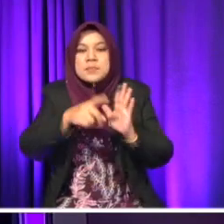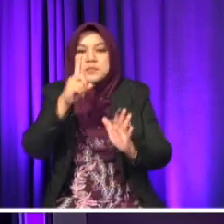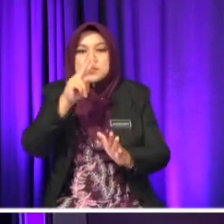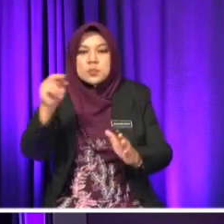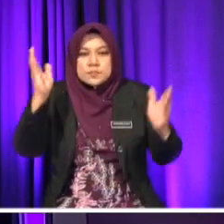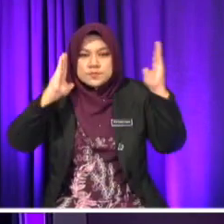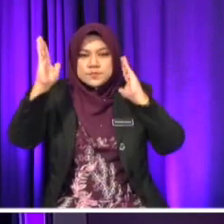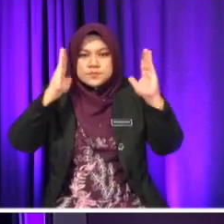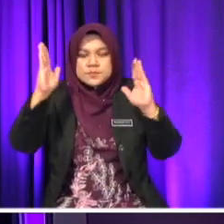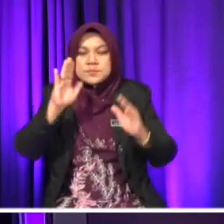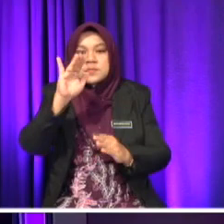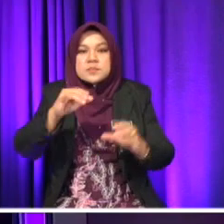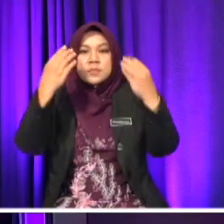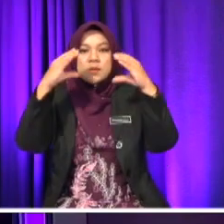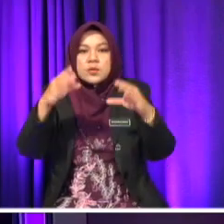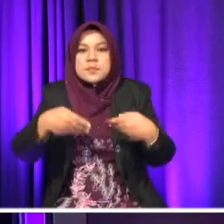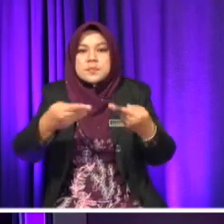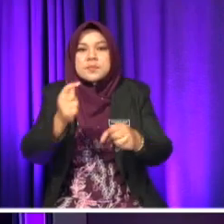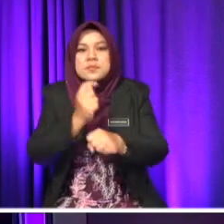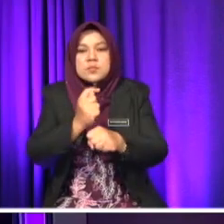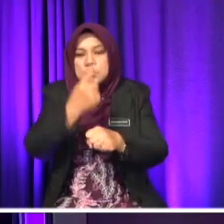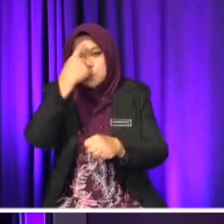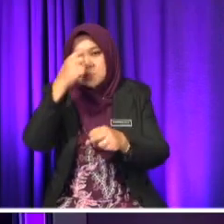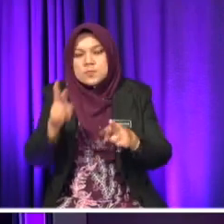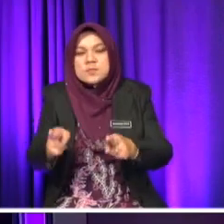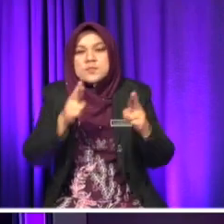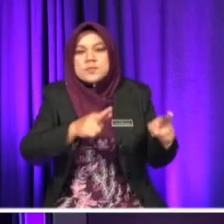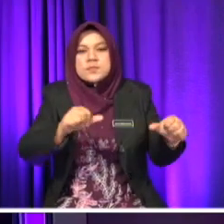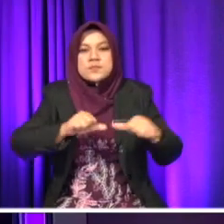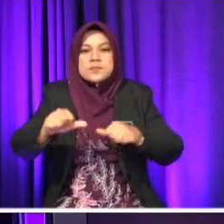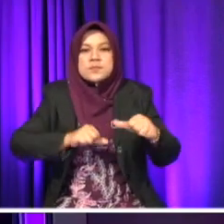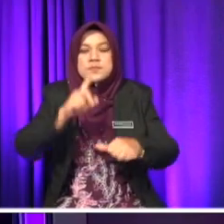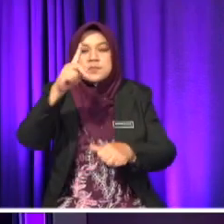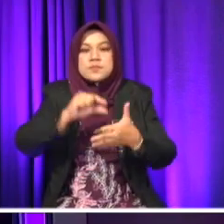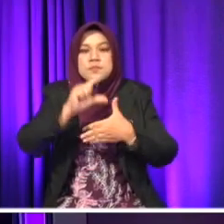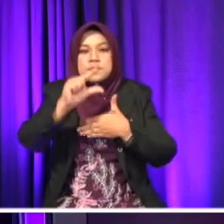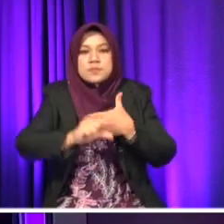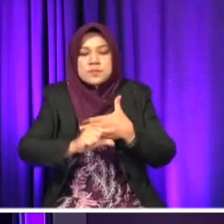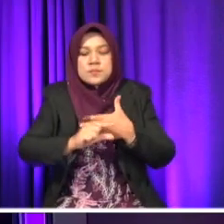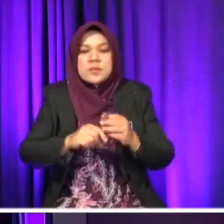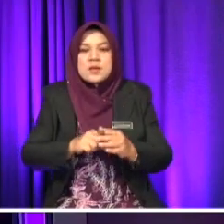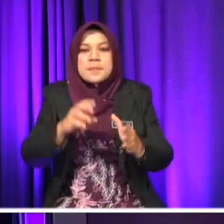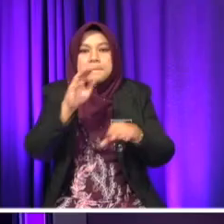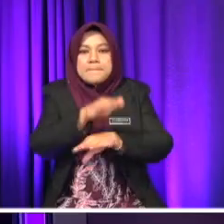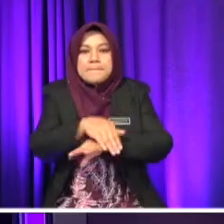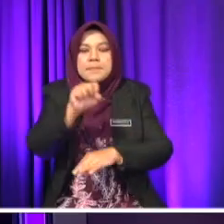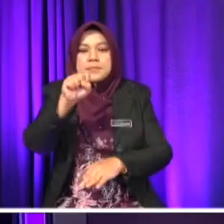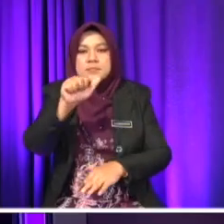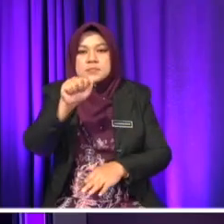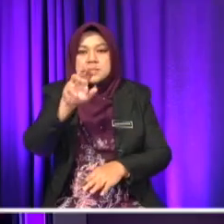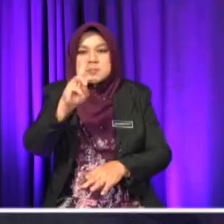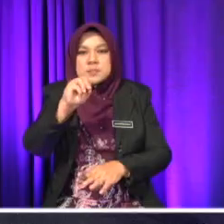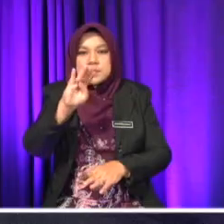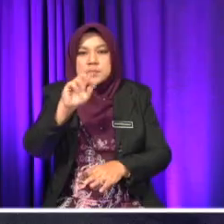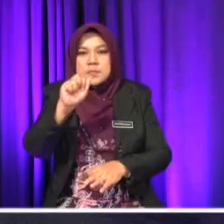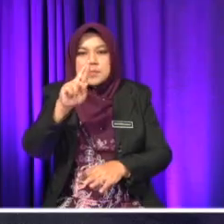Melayu berikan tugas untuk merancang activity satu program yang dinamakan malam sembarang puisi